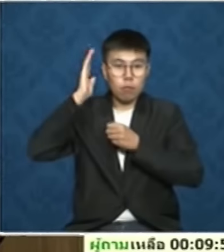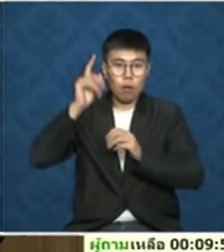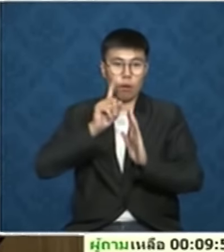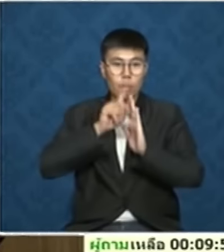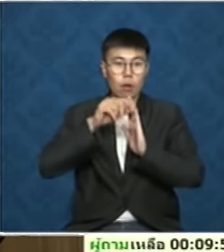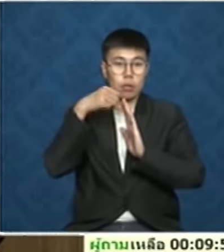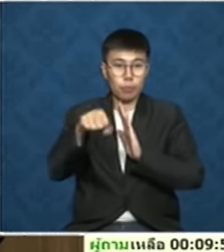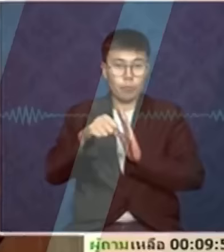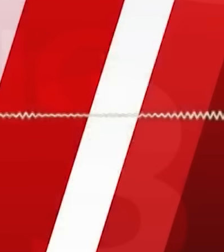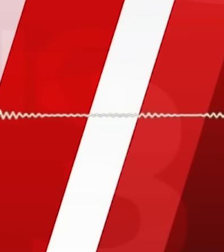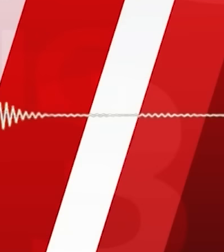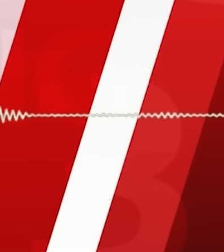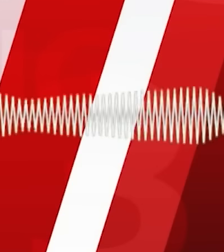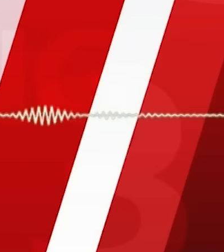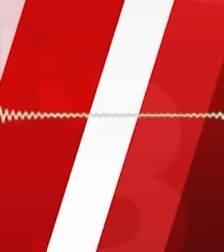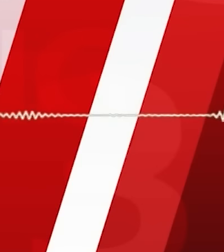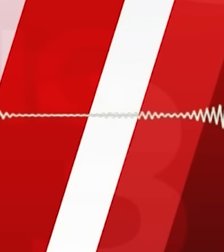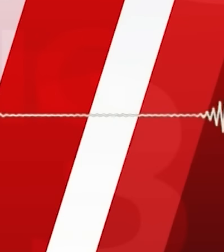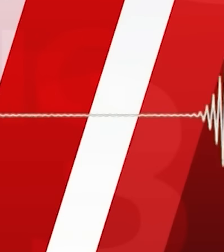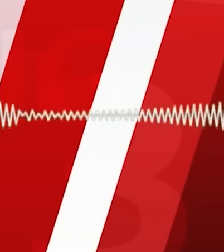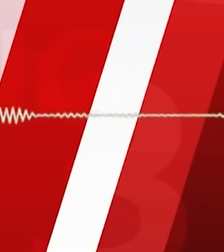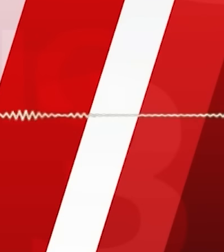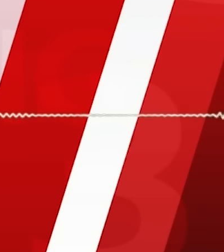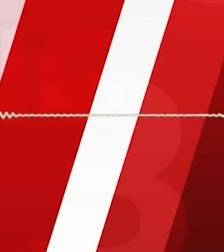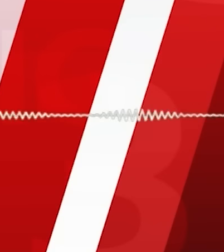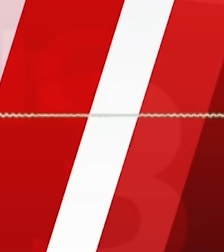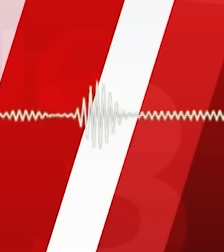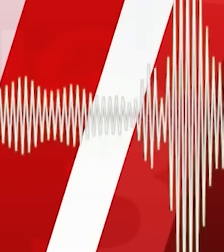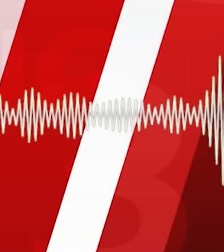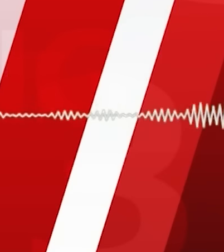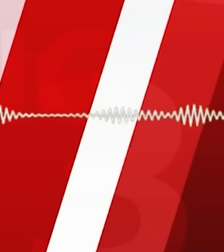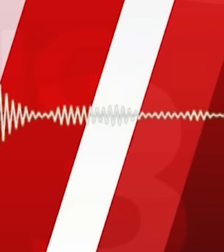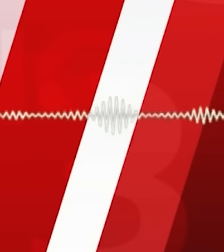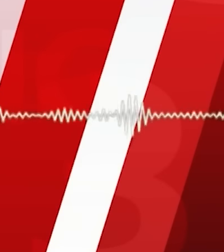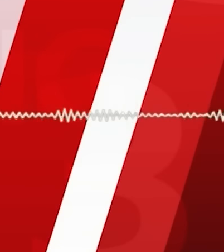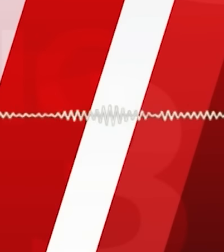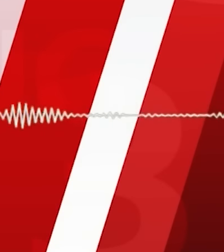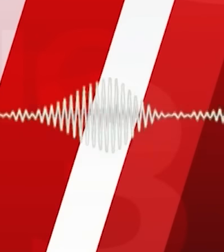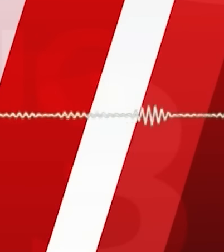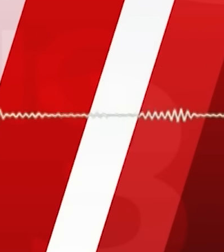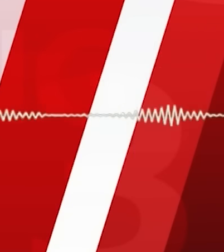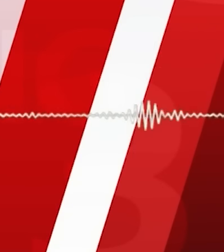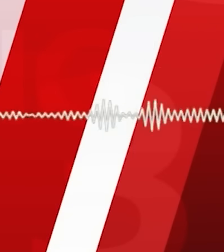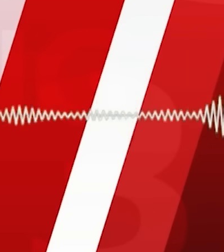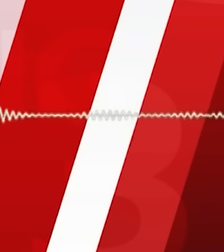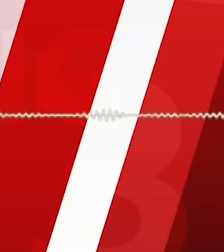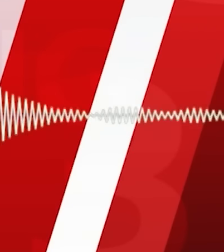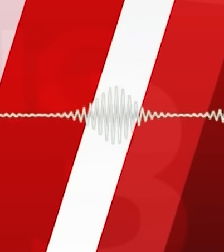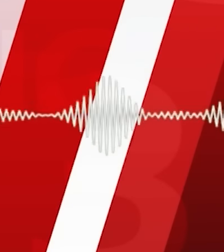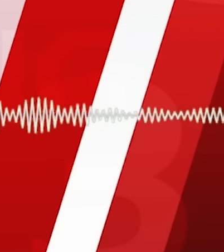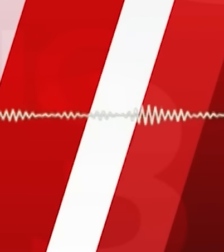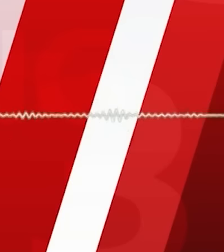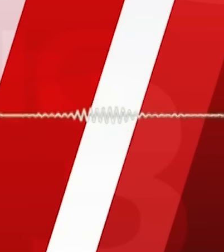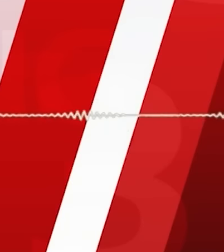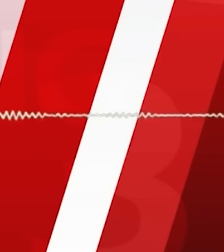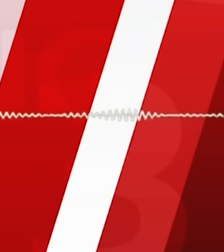เลยท่านครับอย่างกรณีของการพูดพาดพิงกันและมีพูดเรื่องปากอมสากระหว่างประท้วงนะคะท่านข้อ